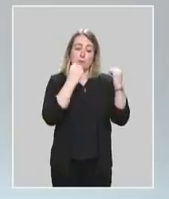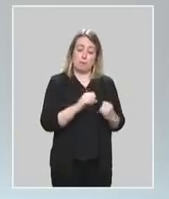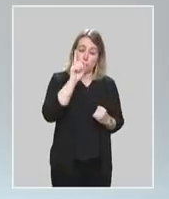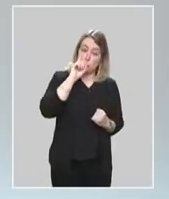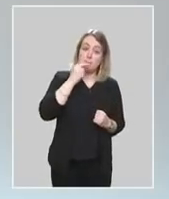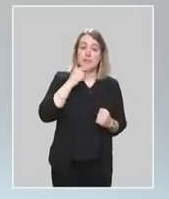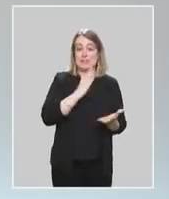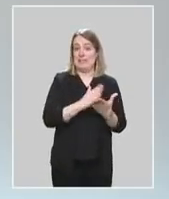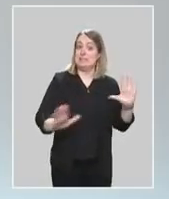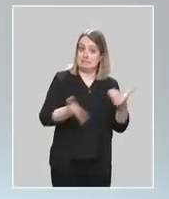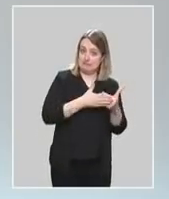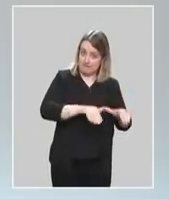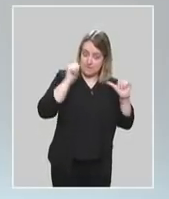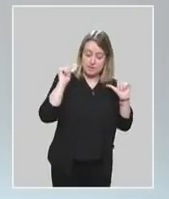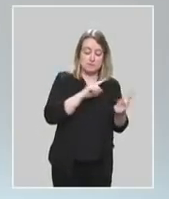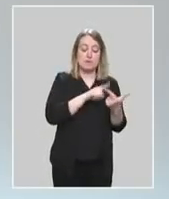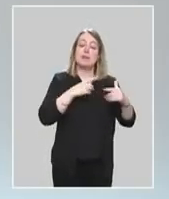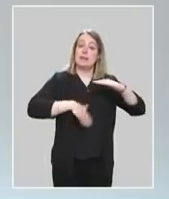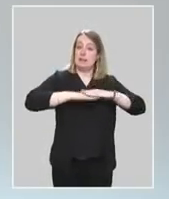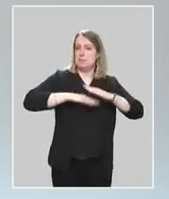classes, mais les limites parce que parfois,